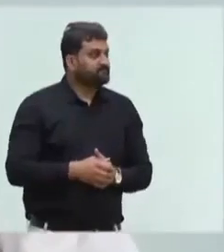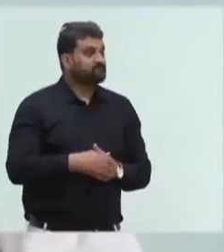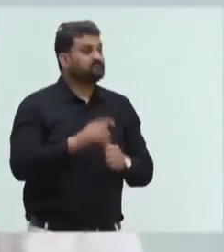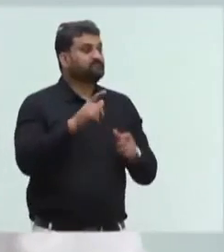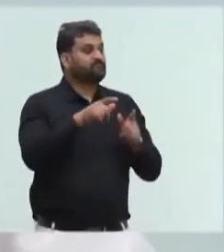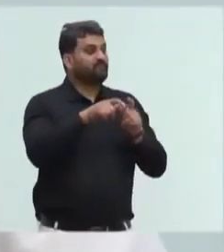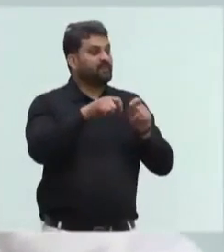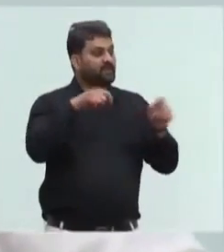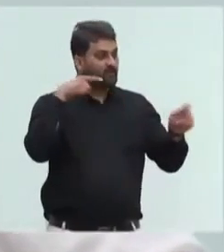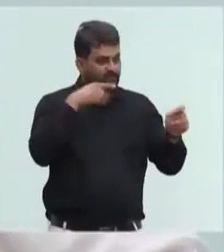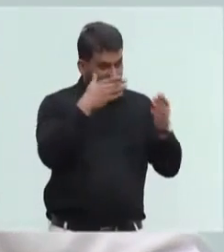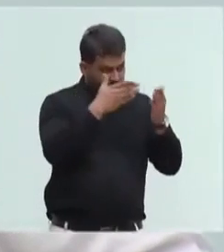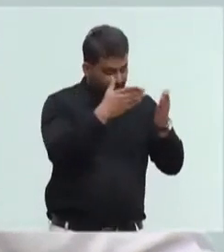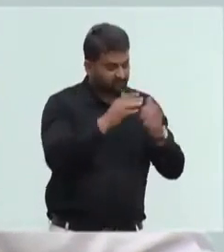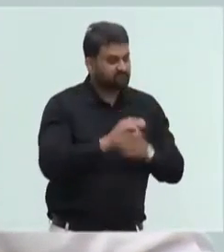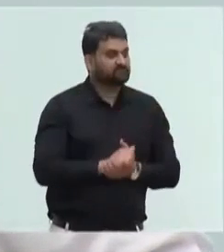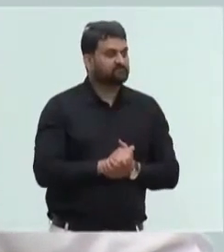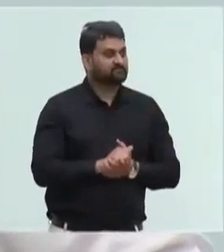जी,